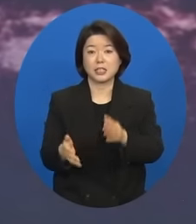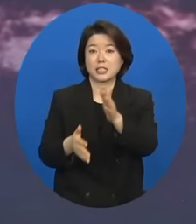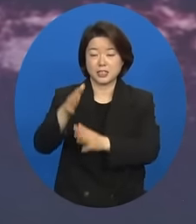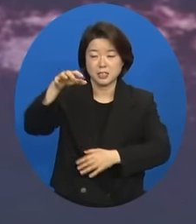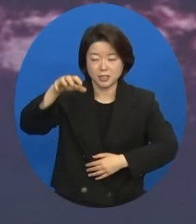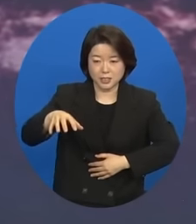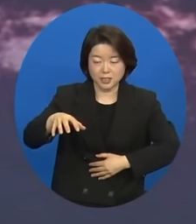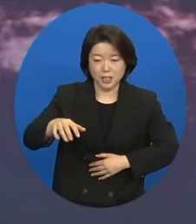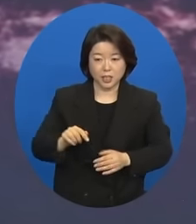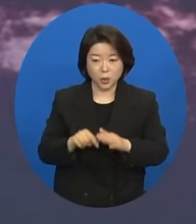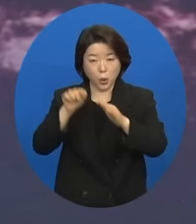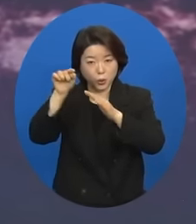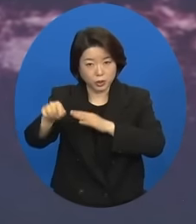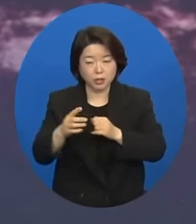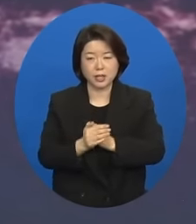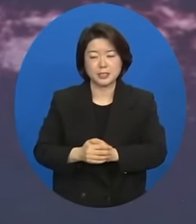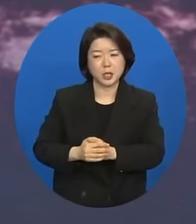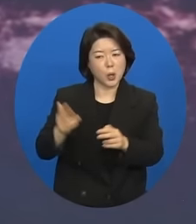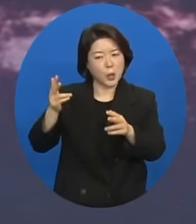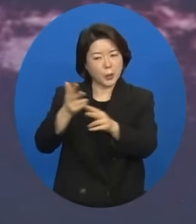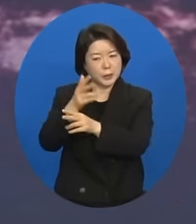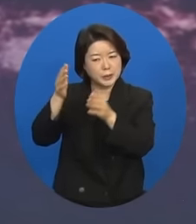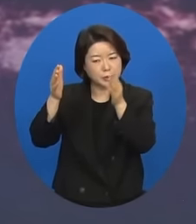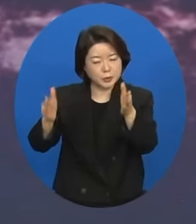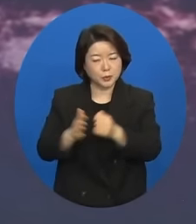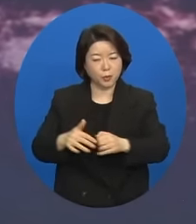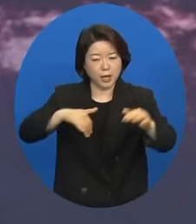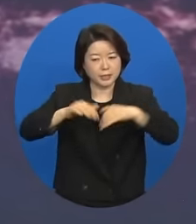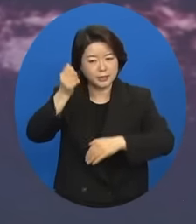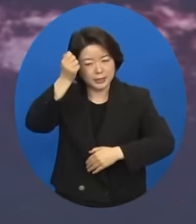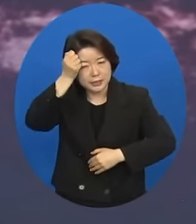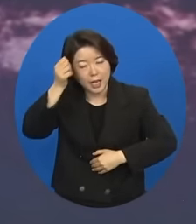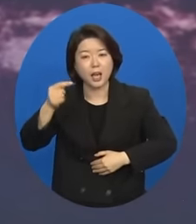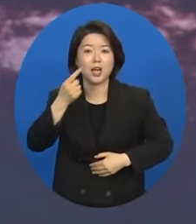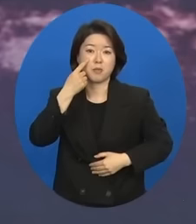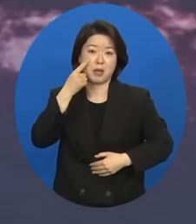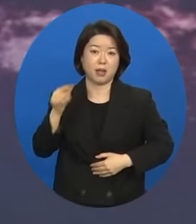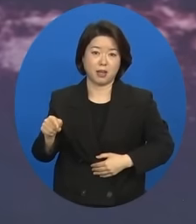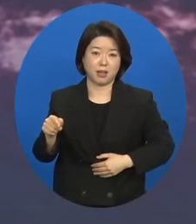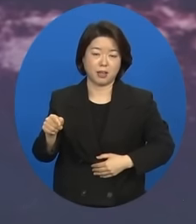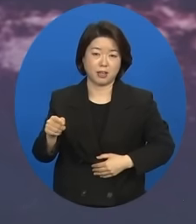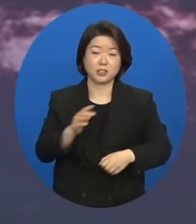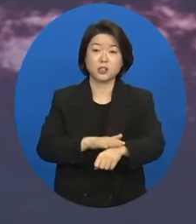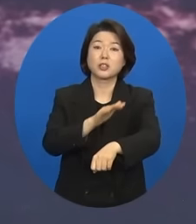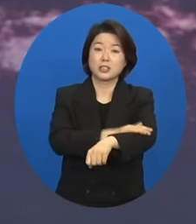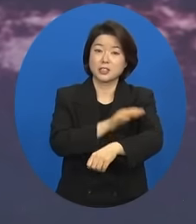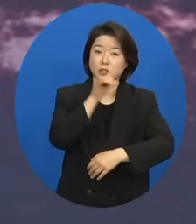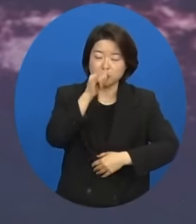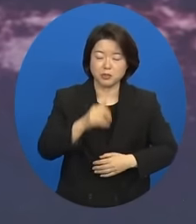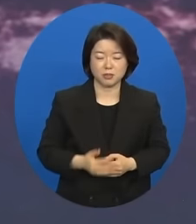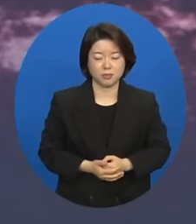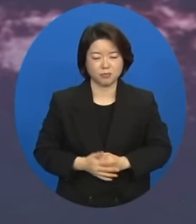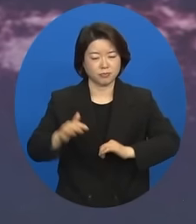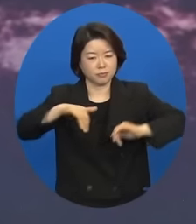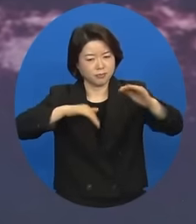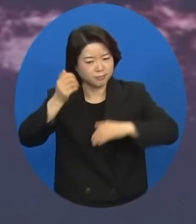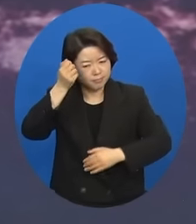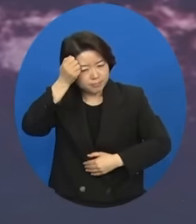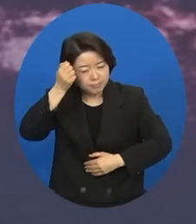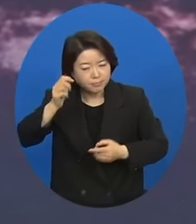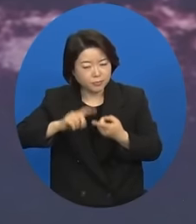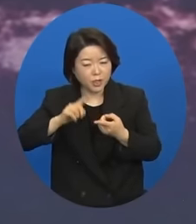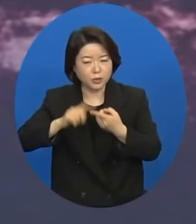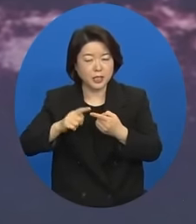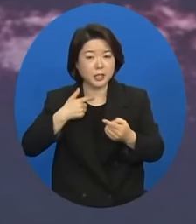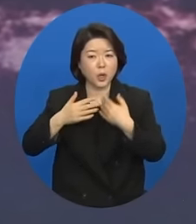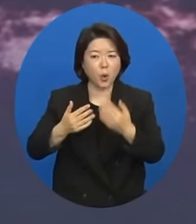함께 하는 것입니다 어 물론 그 노숙의 삶에 대한 것을 경험하고 싶은 마음도 있었지만 가장